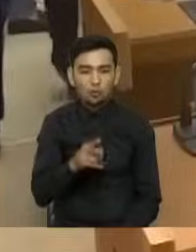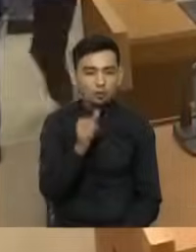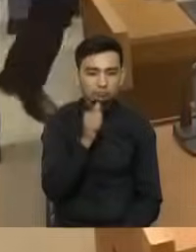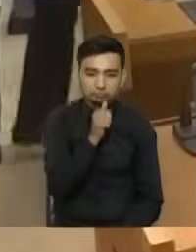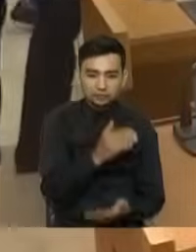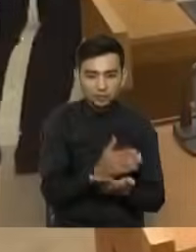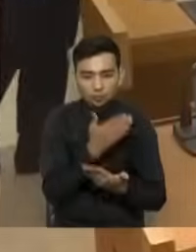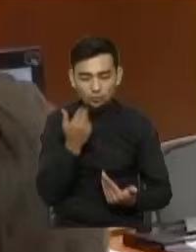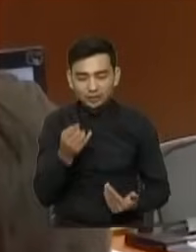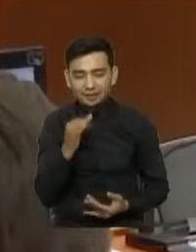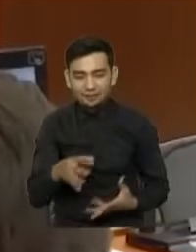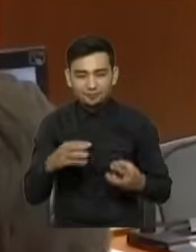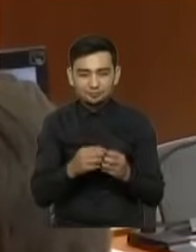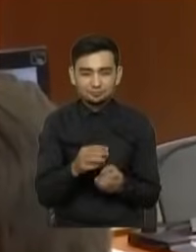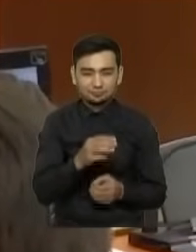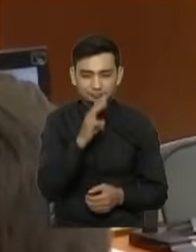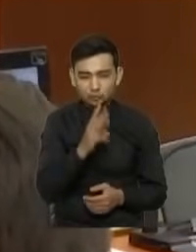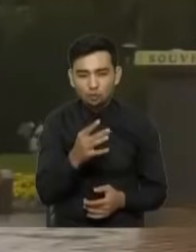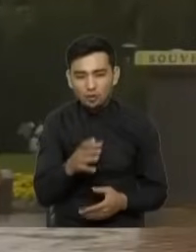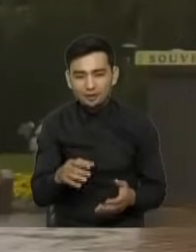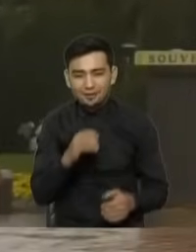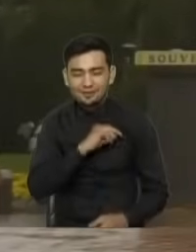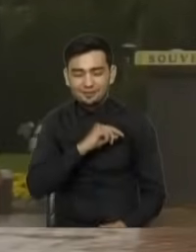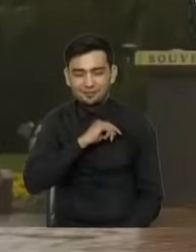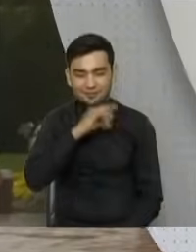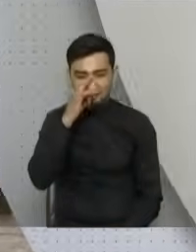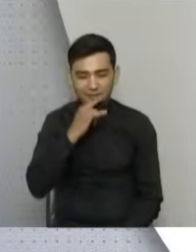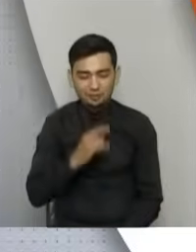средства? Сходятся ли доходы и расходы у казахстанских чиновников?